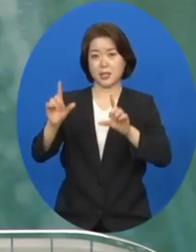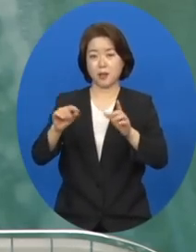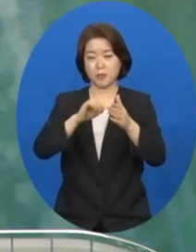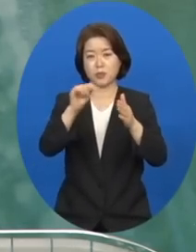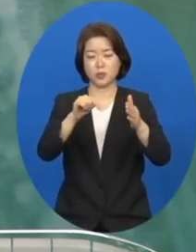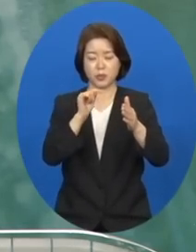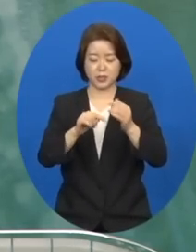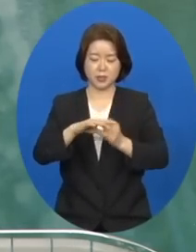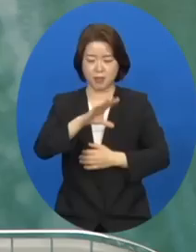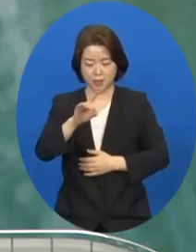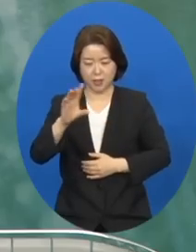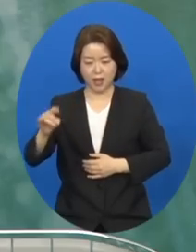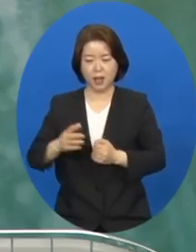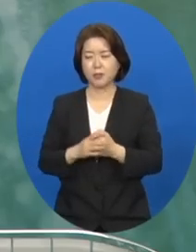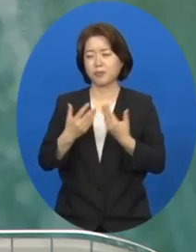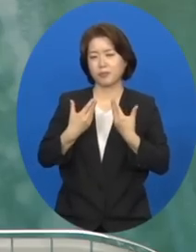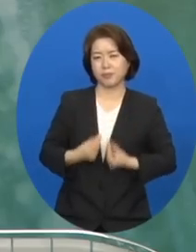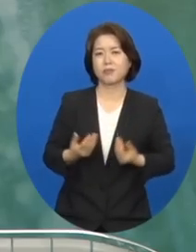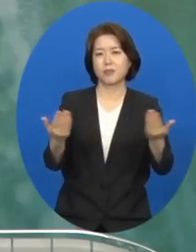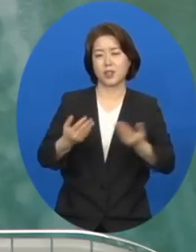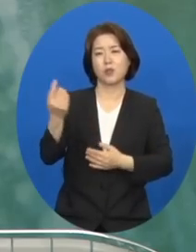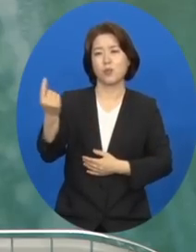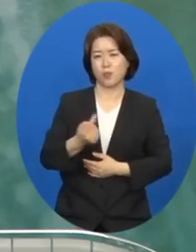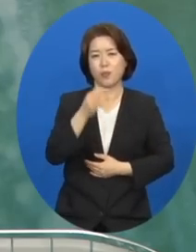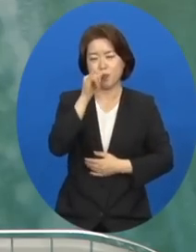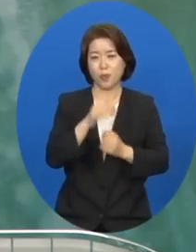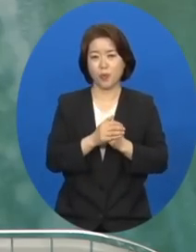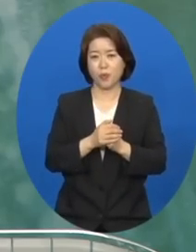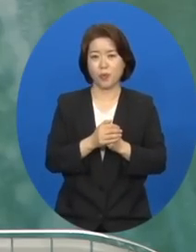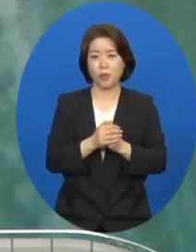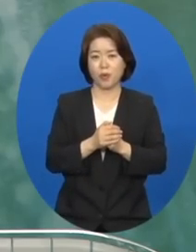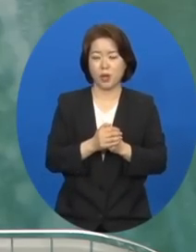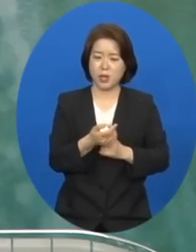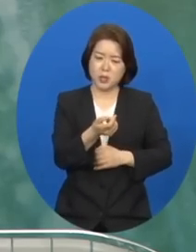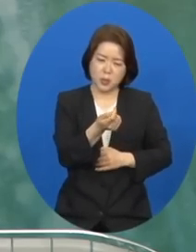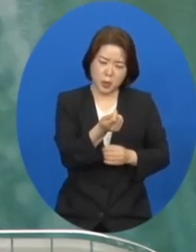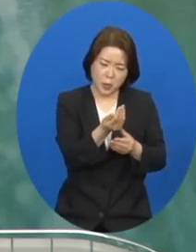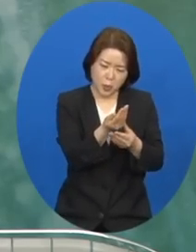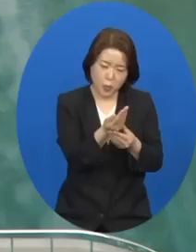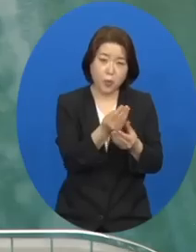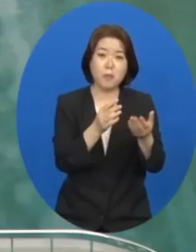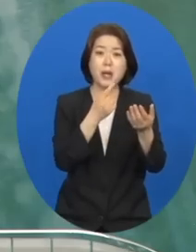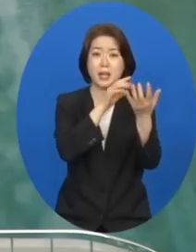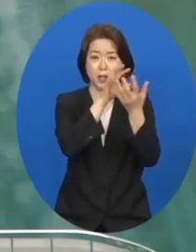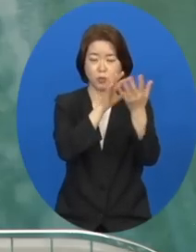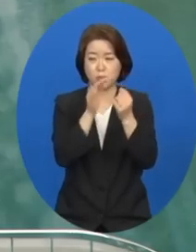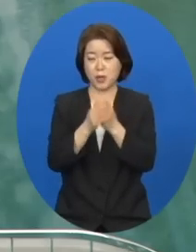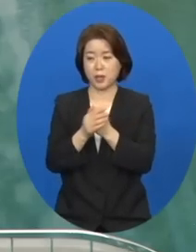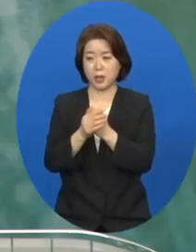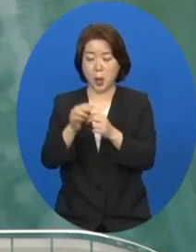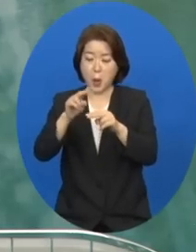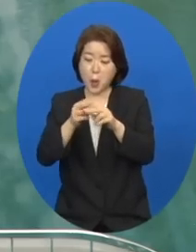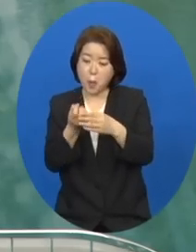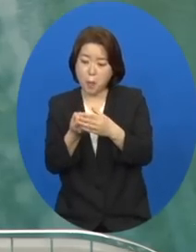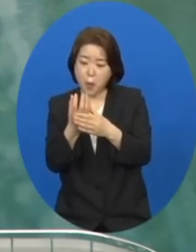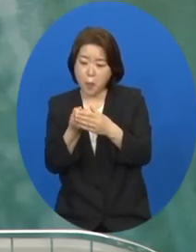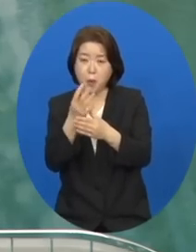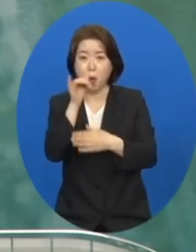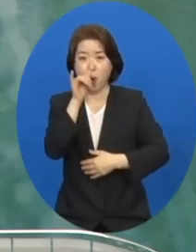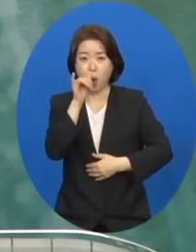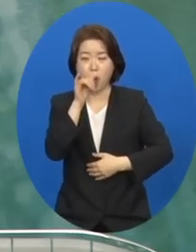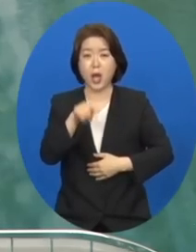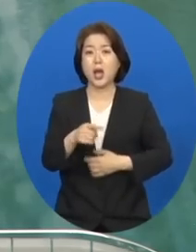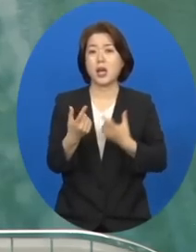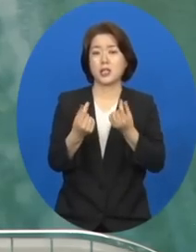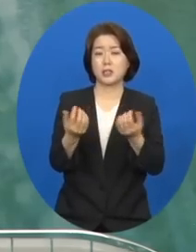참나 c 미래는 일들이 있습니다 겨우 손바닥만한 그럼 겨우 샘물 좀더 그런